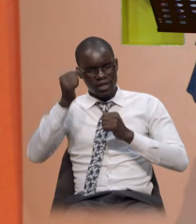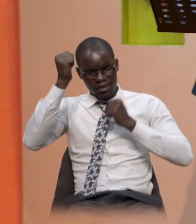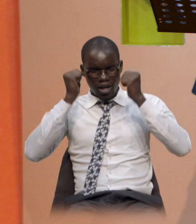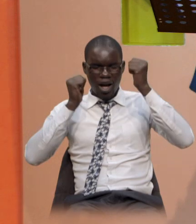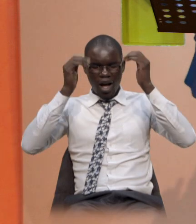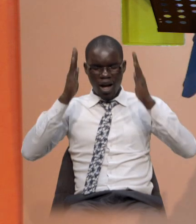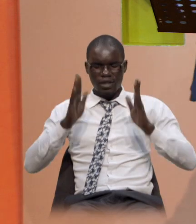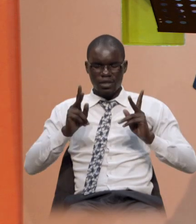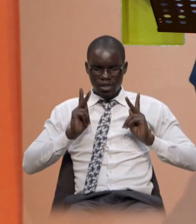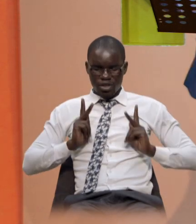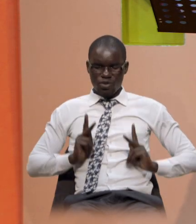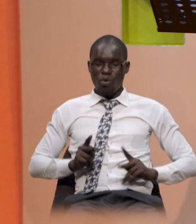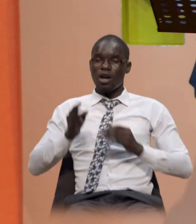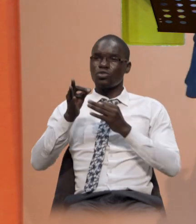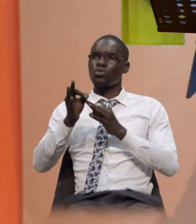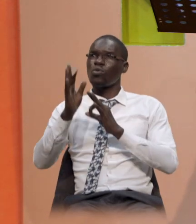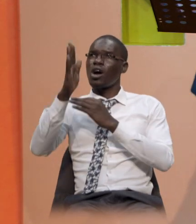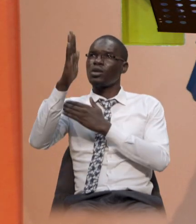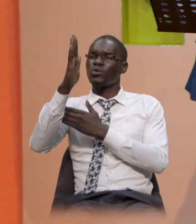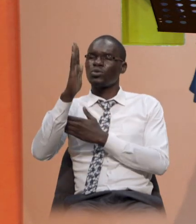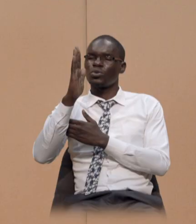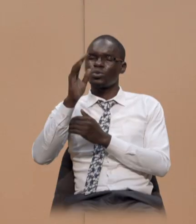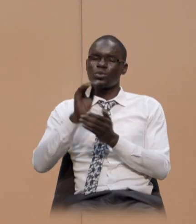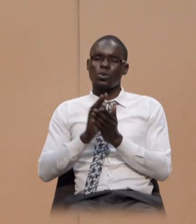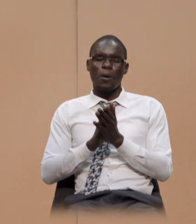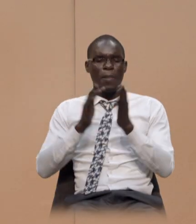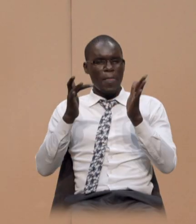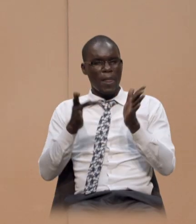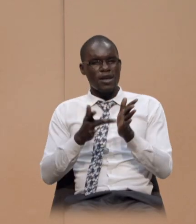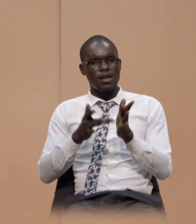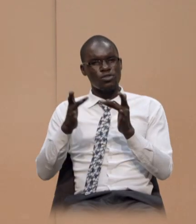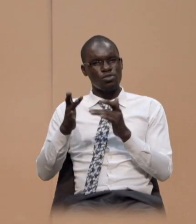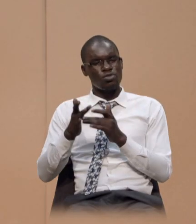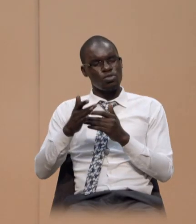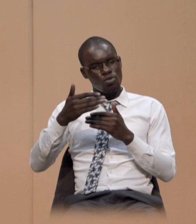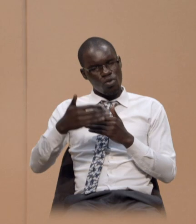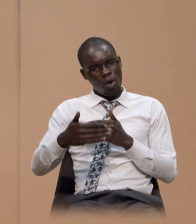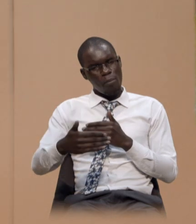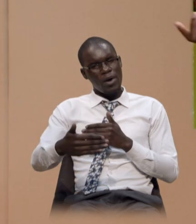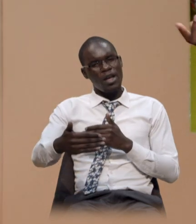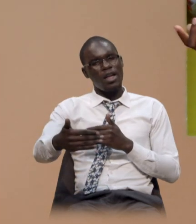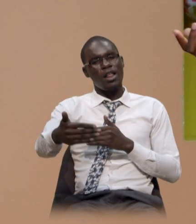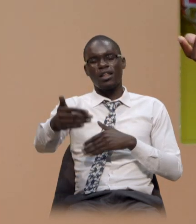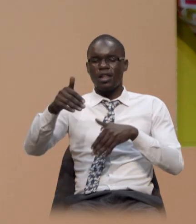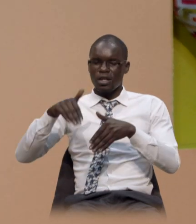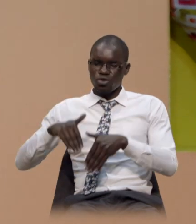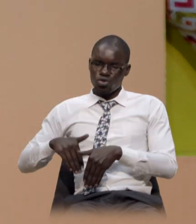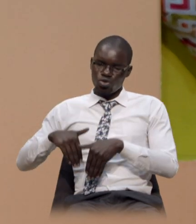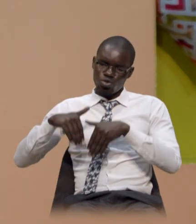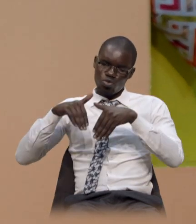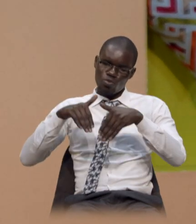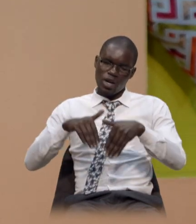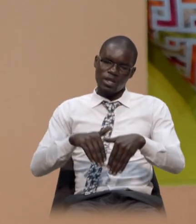Twendeni askari watu wa Mungu. Yesu yuko mbele,